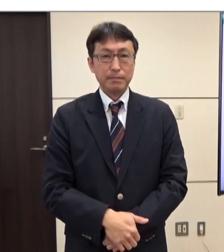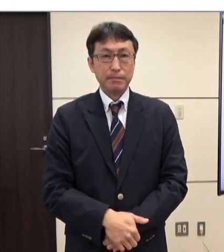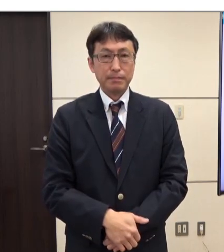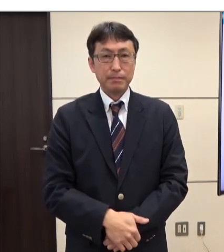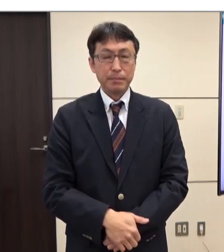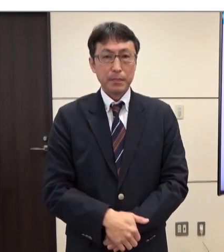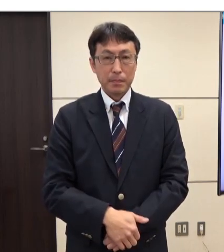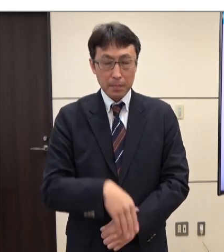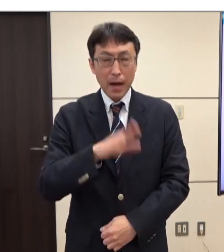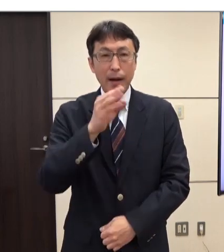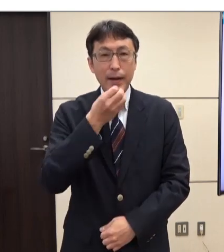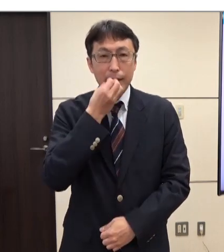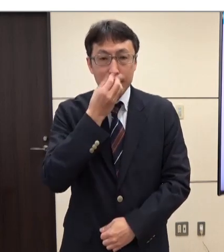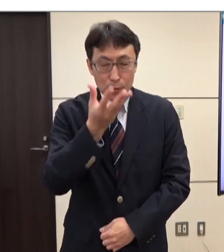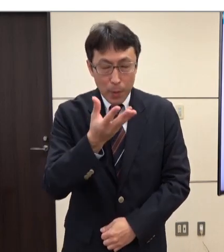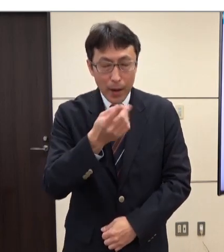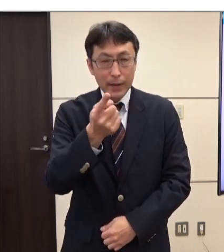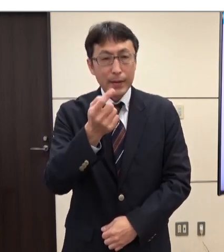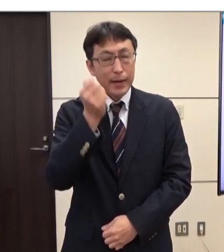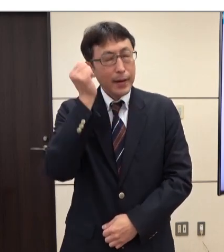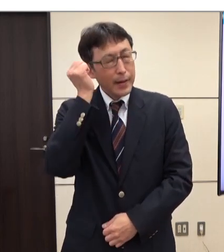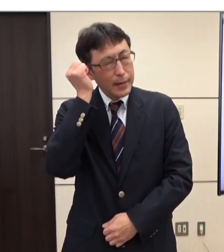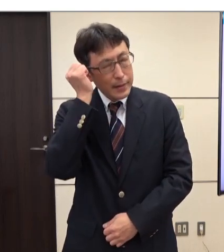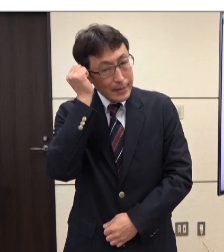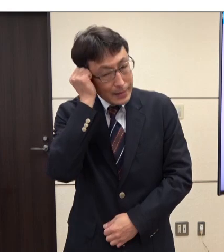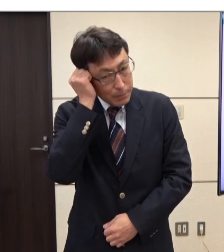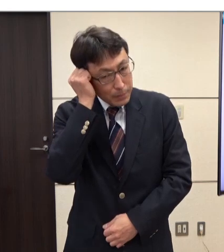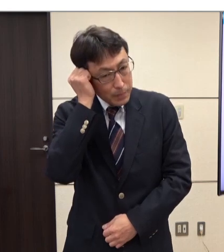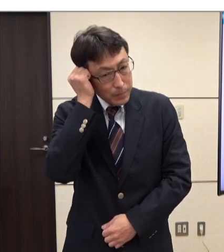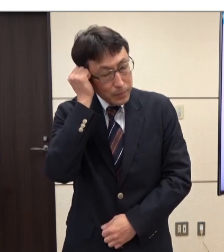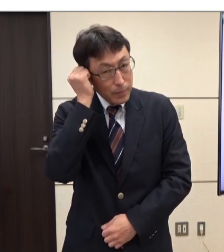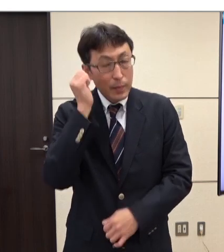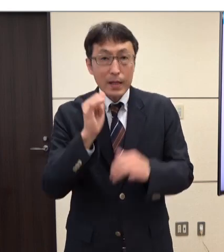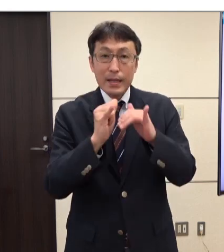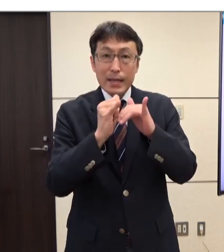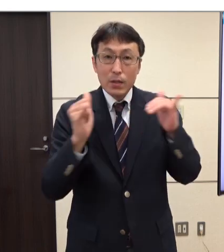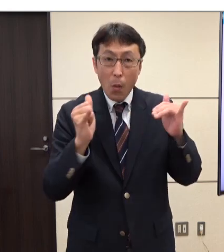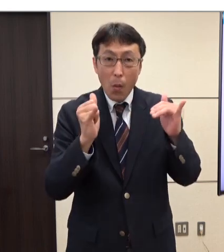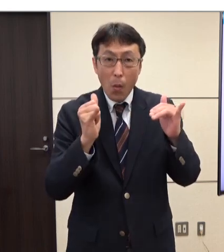実は、宿泊者などで見ると、まあ、必ずしも